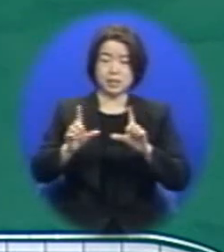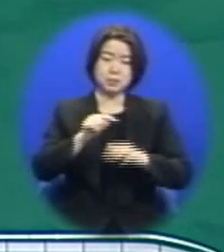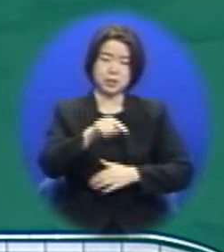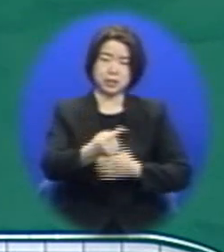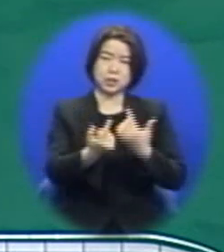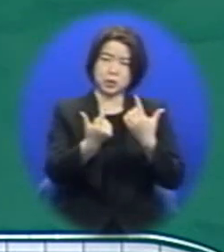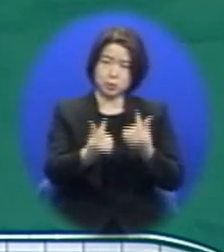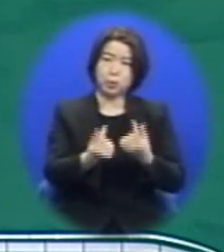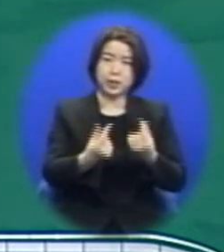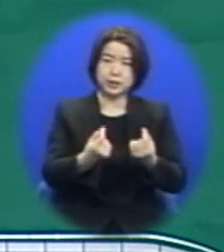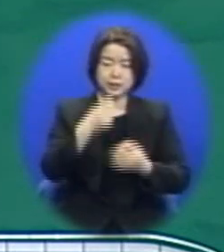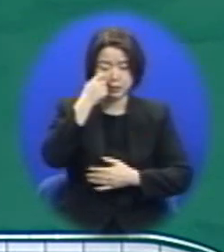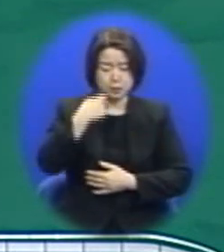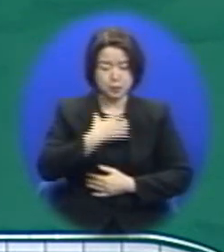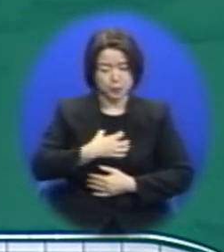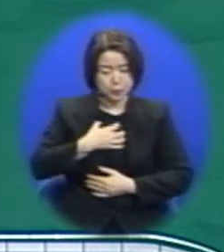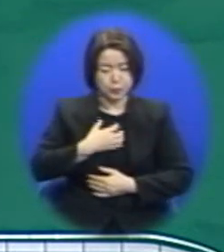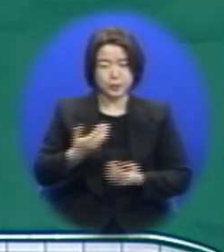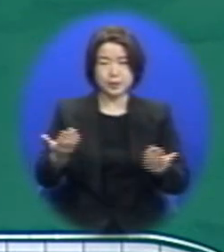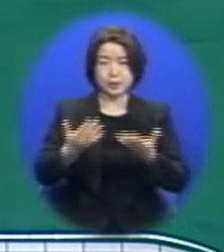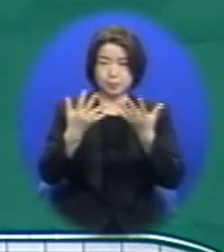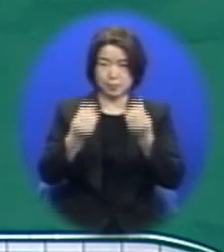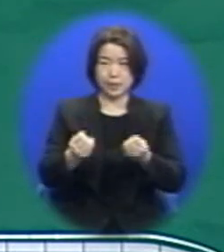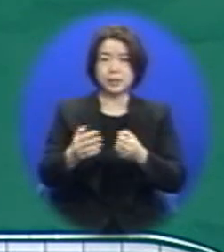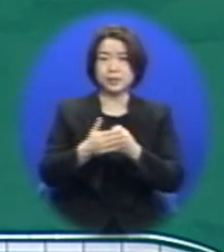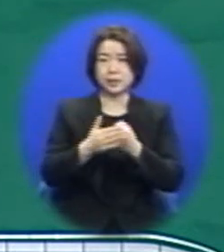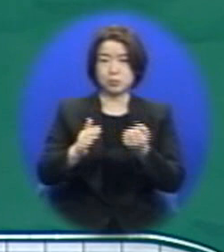슬프고 고통스러운 일이 많기 때문입니다.